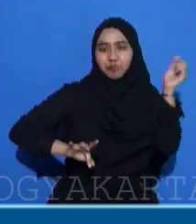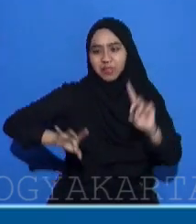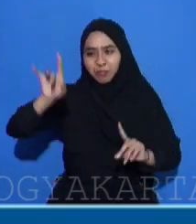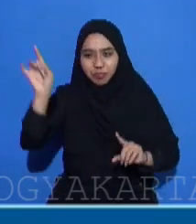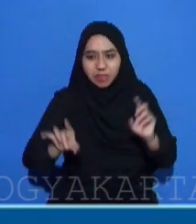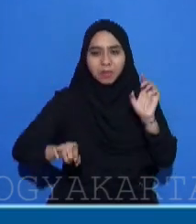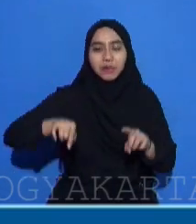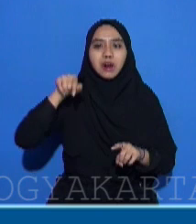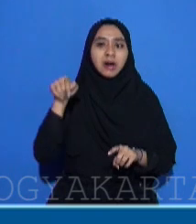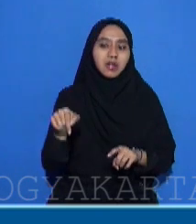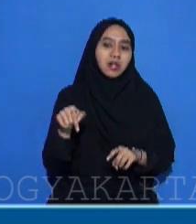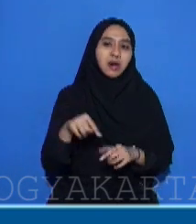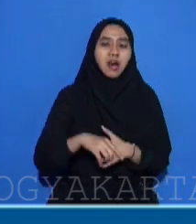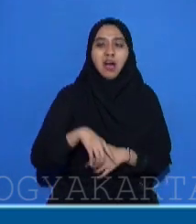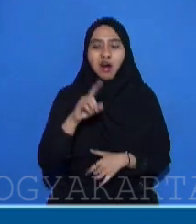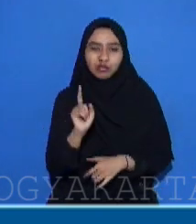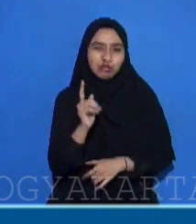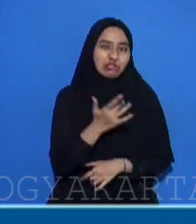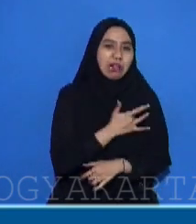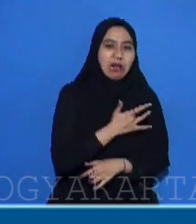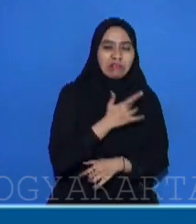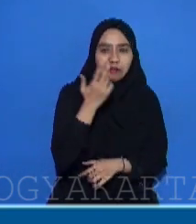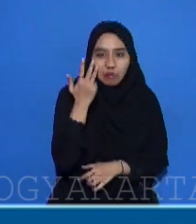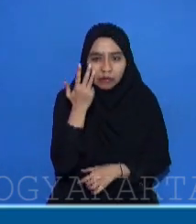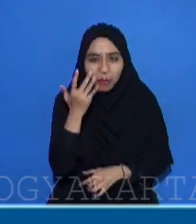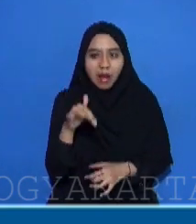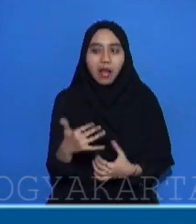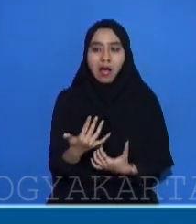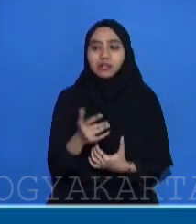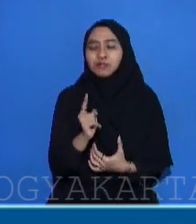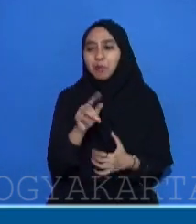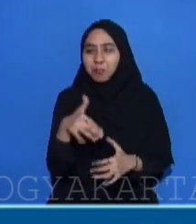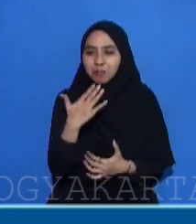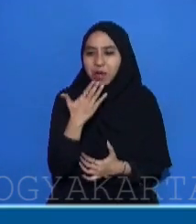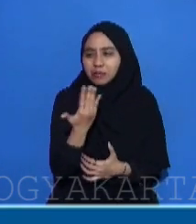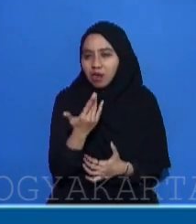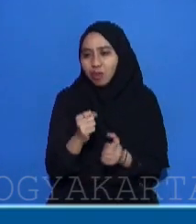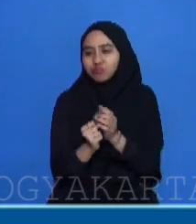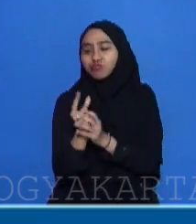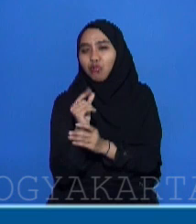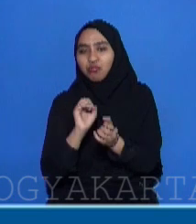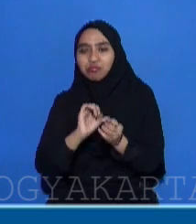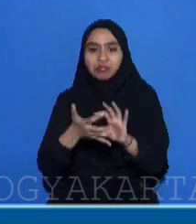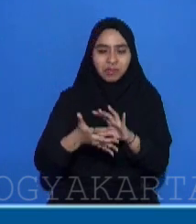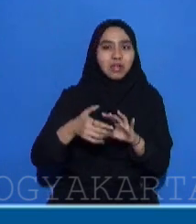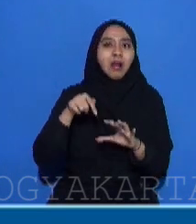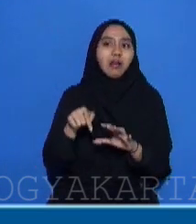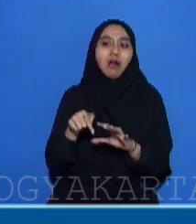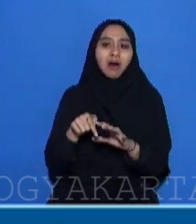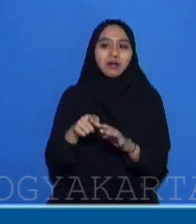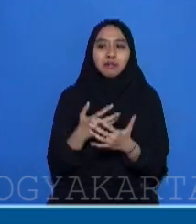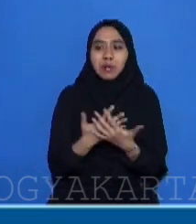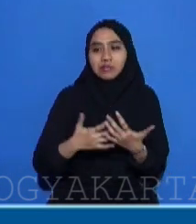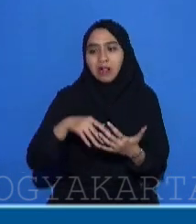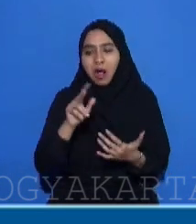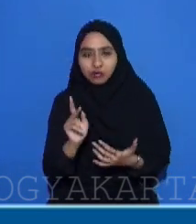sudah dipun waspadai mungkin-mungkin mboten nimbulaken bencana. Warganing masyarakat kasuwun langkung waspada